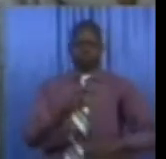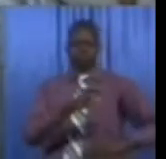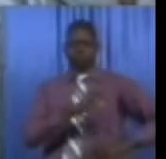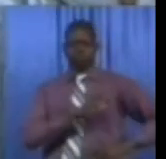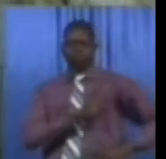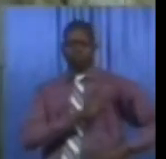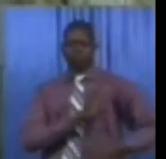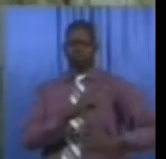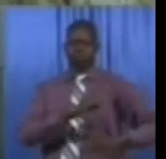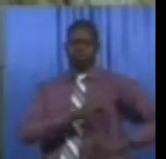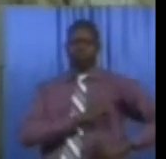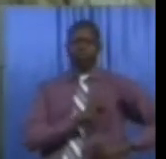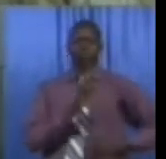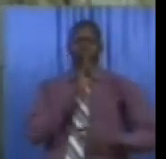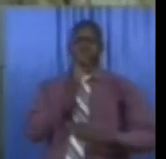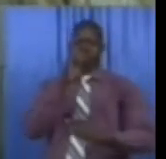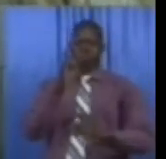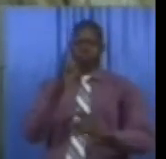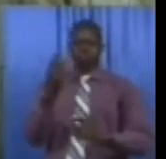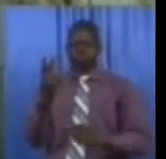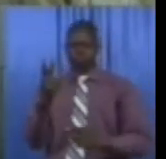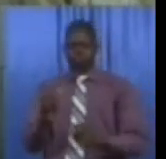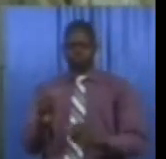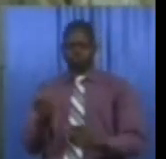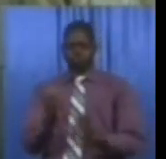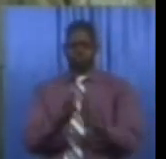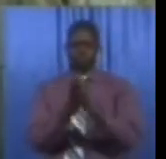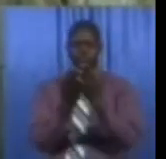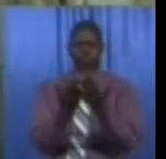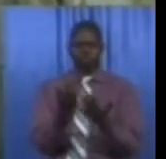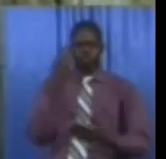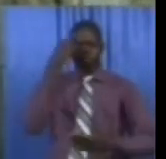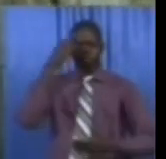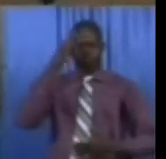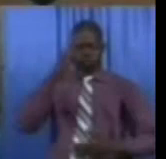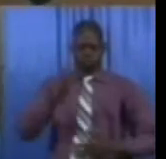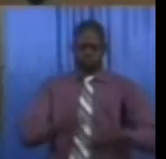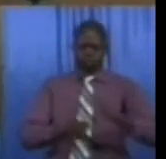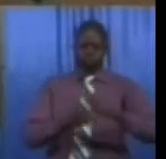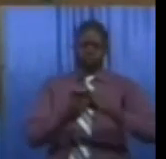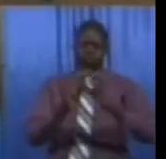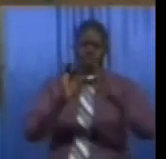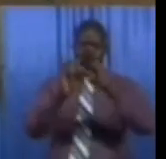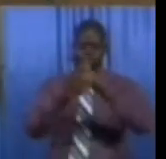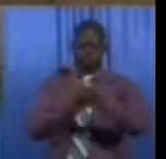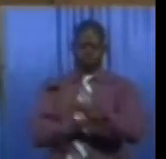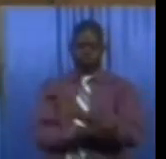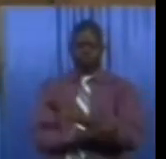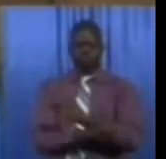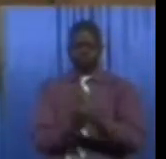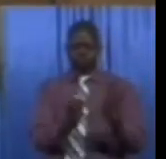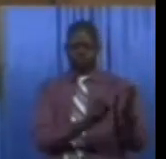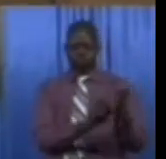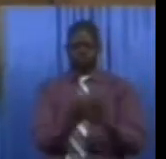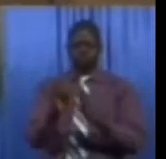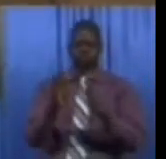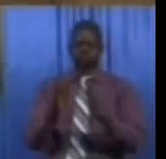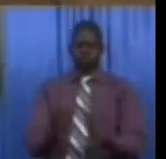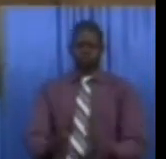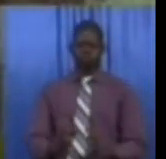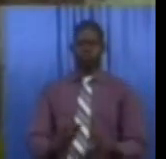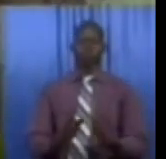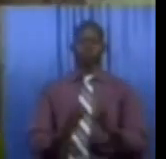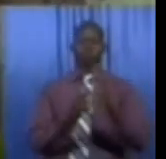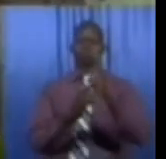de gendarmerie est auteur de deux autres ouvrages. Et pour Le Sacre d'un Djambar, l'éditeur avoue être séduit par le